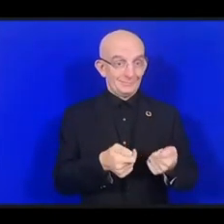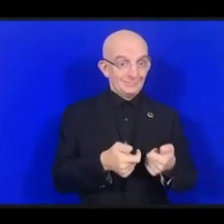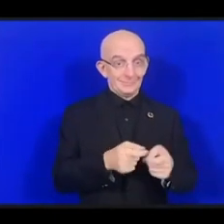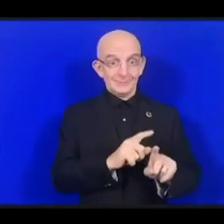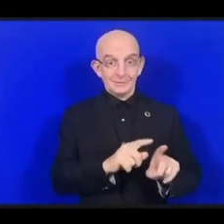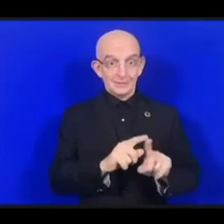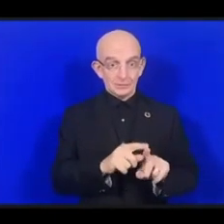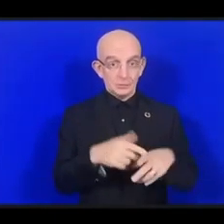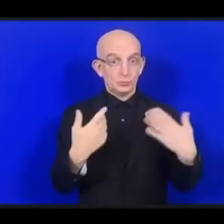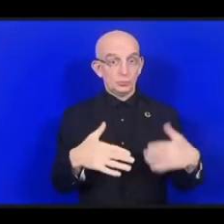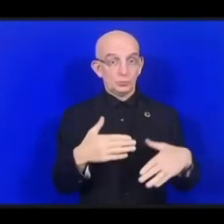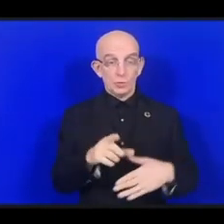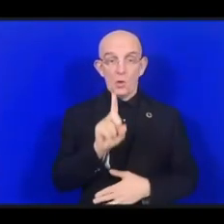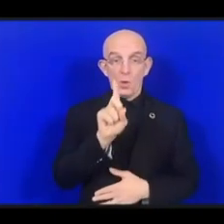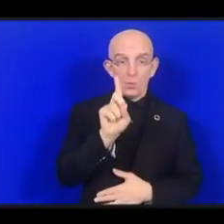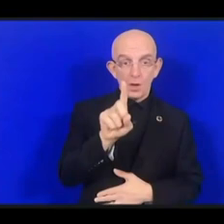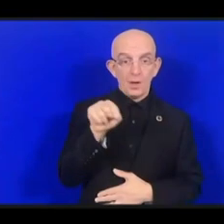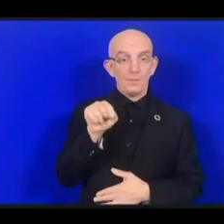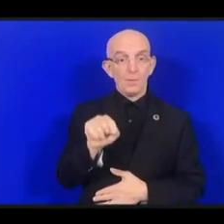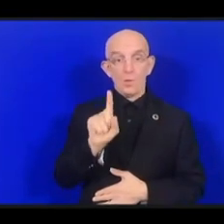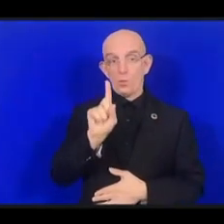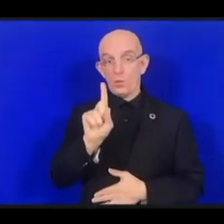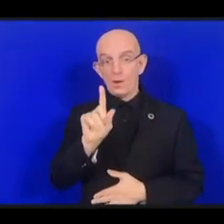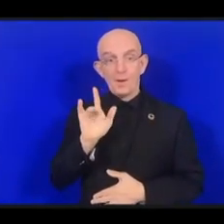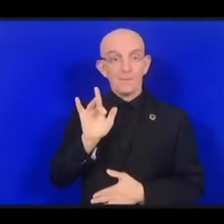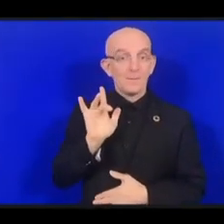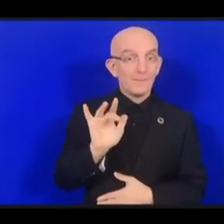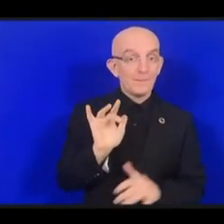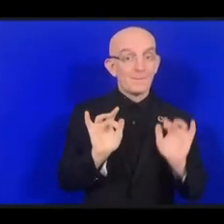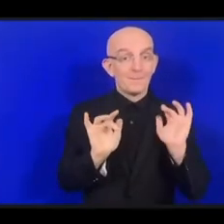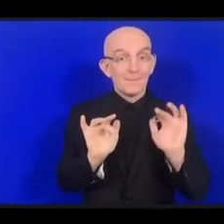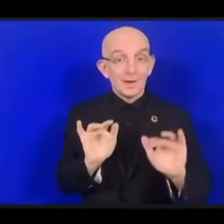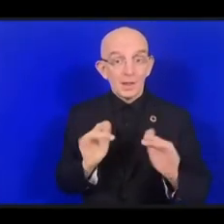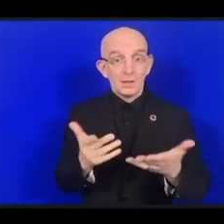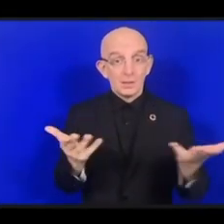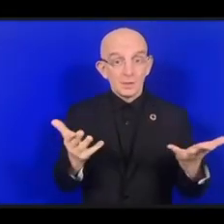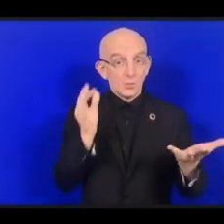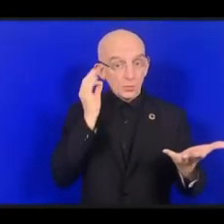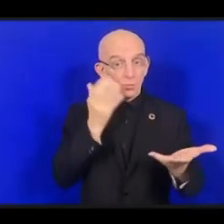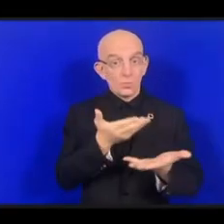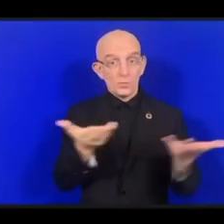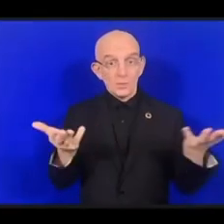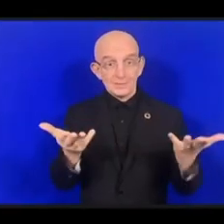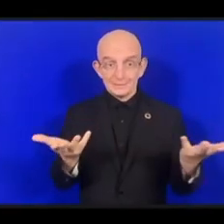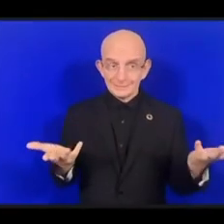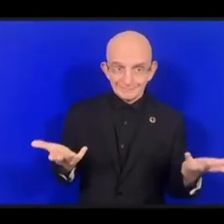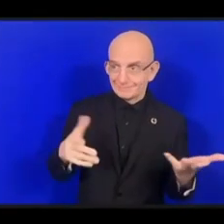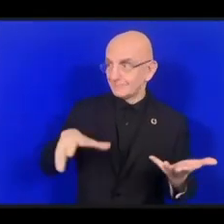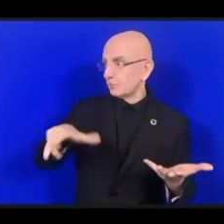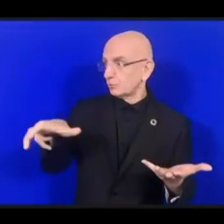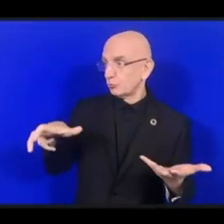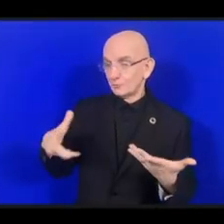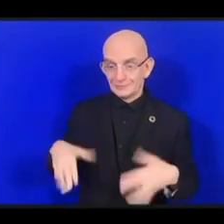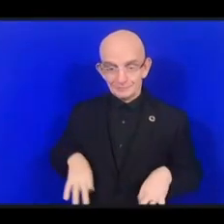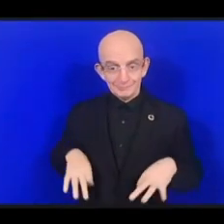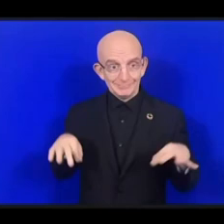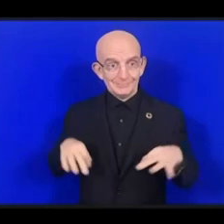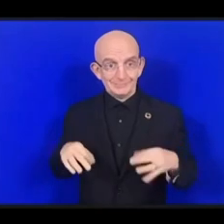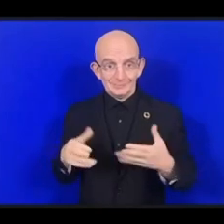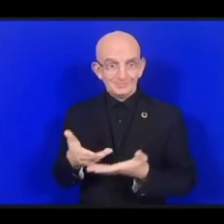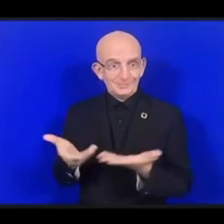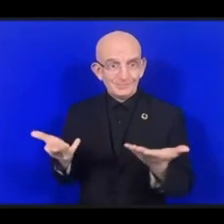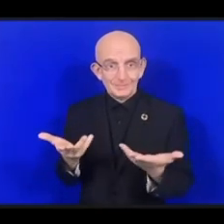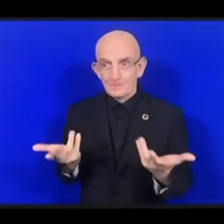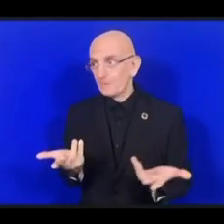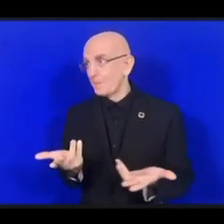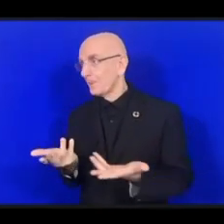faible qui n'ont pas accès à l'internet mobile il est décourageant de constater que lorsqu'elles sont en ligne les femmes sont 27